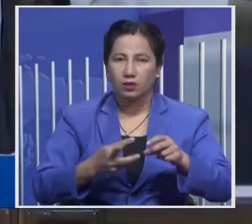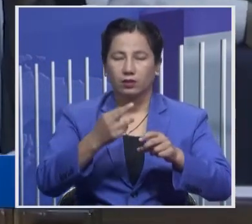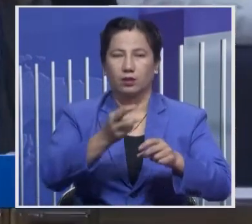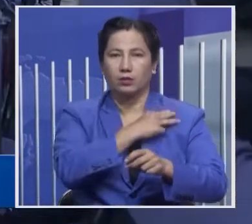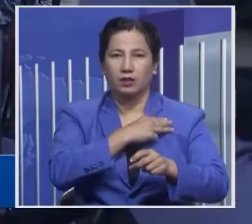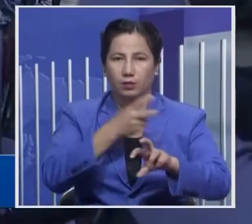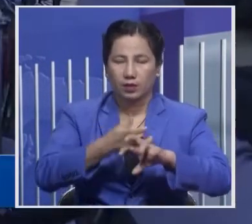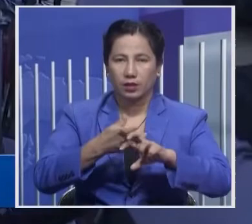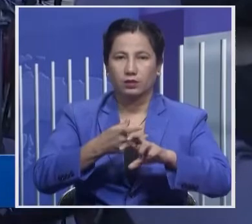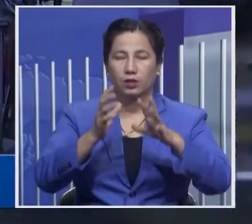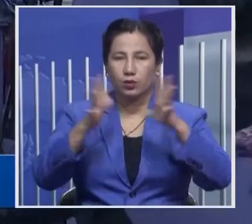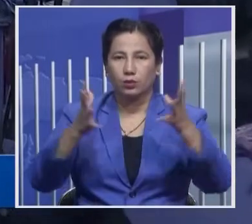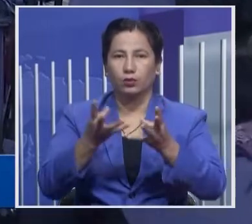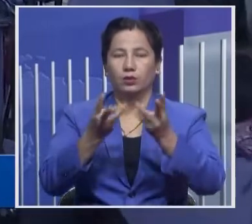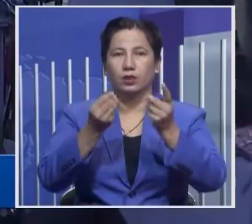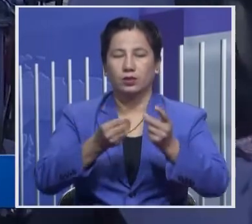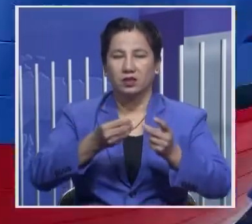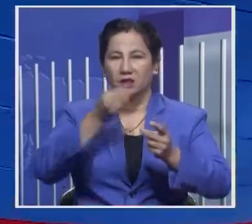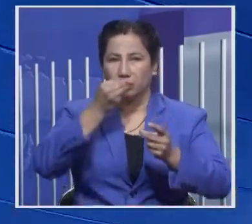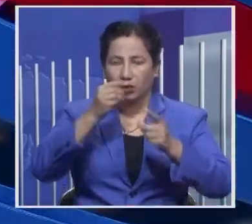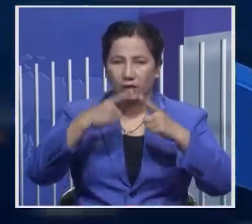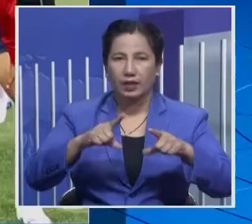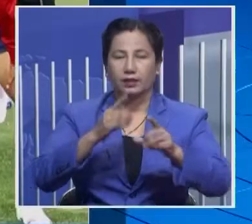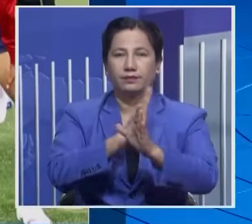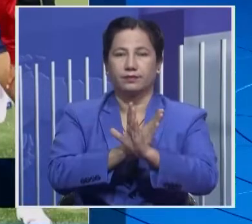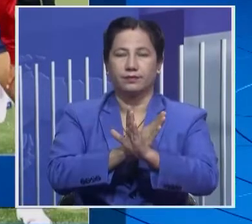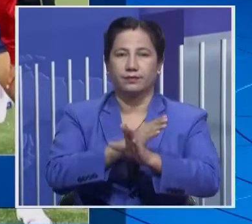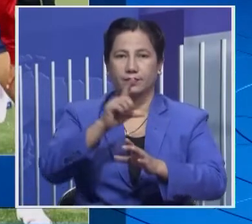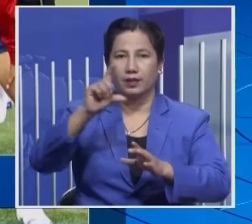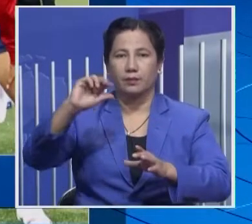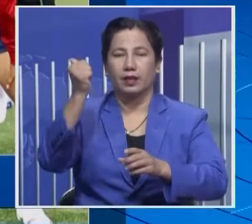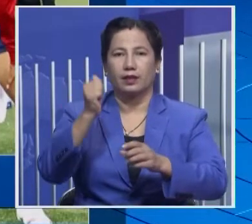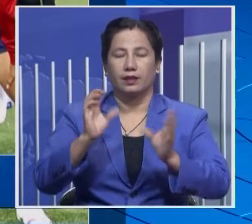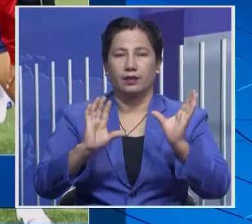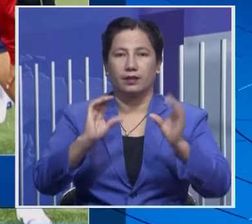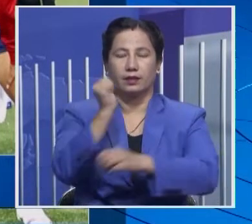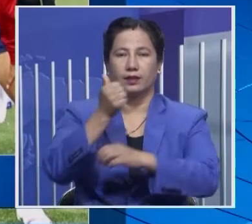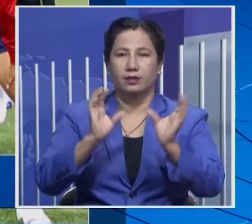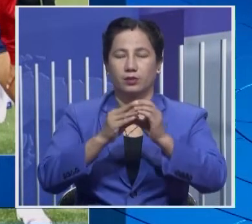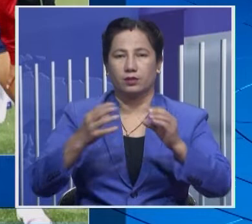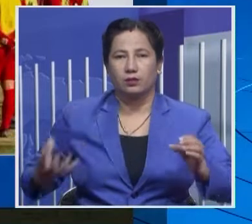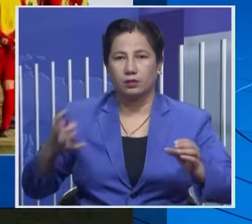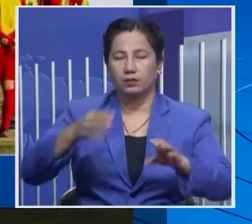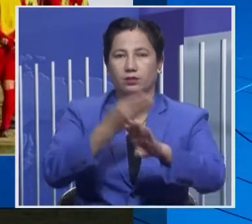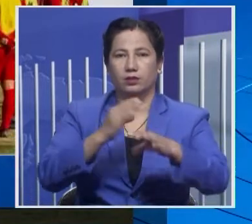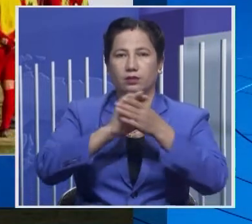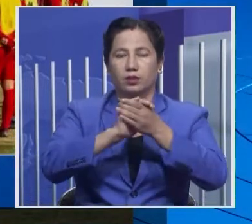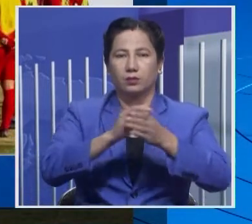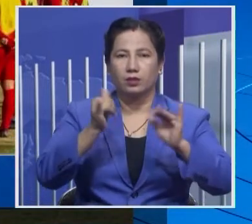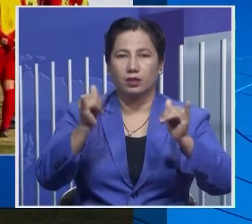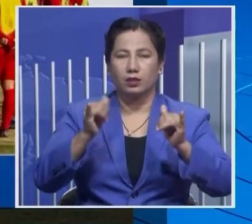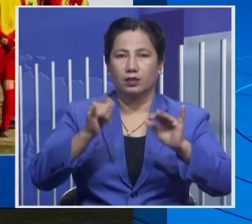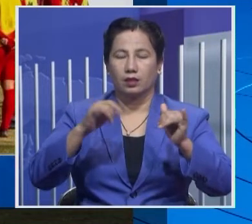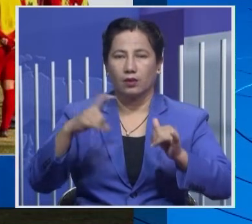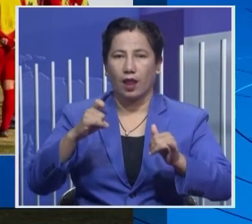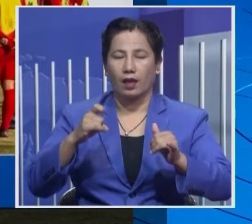मानवीय सङ्कटसँगै ठूलो जनसङ्ख्या भुखमरीको जोखिममा। र नेपाली राष्ट्रिय फुटबल टोलीले बङ्गलादेश विरुद्धको एउटा मैत्रीपूर्ण खेल खेल्ने,